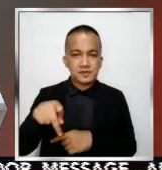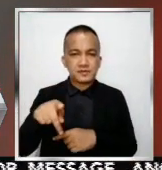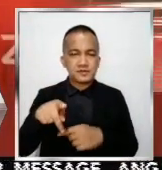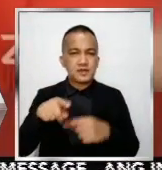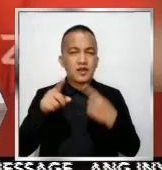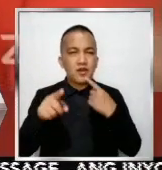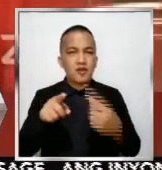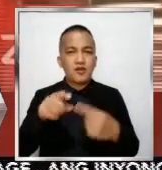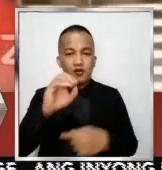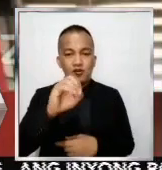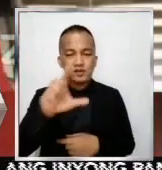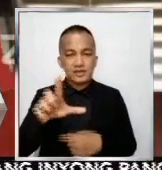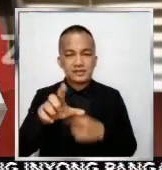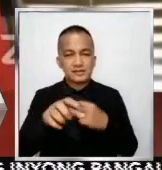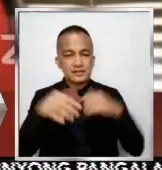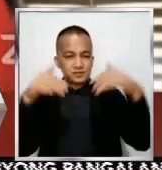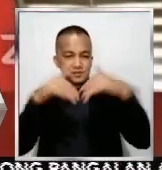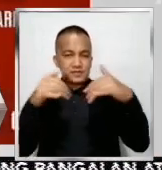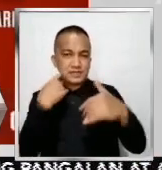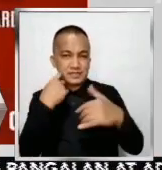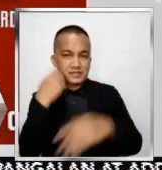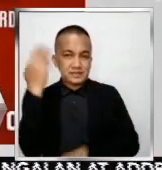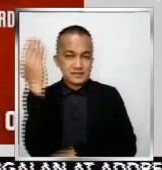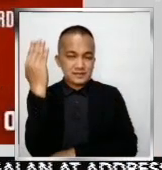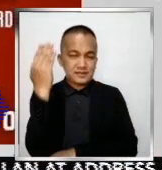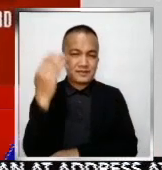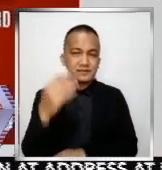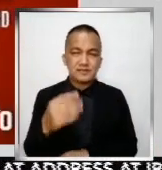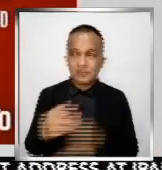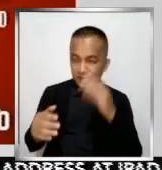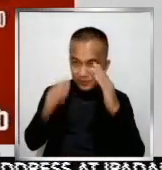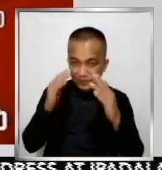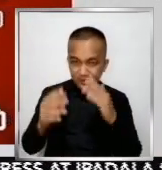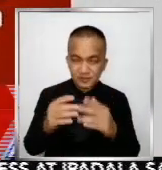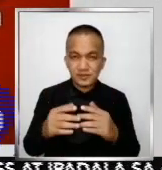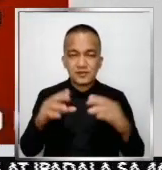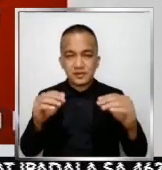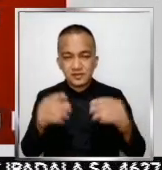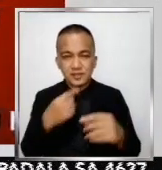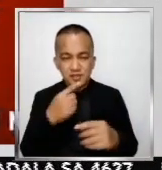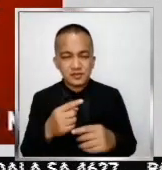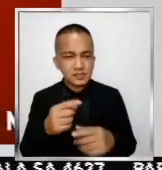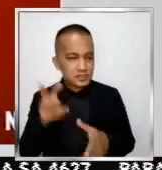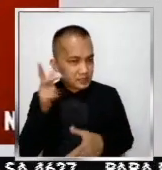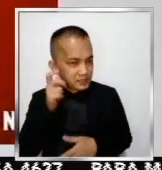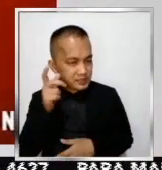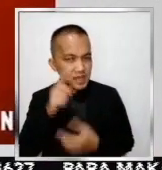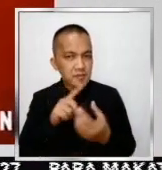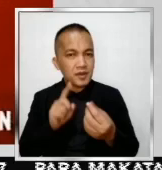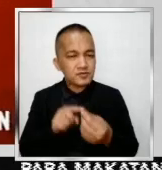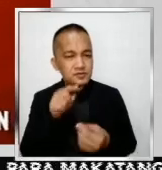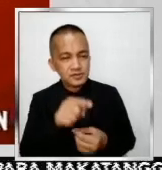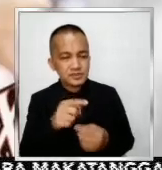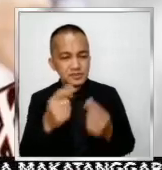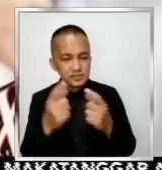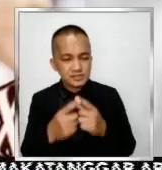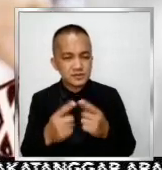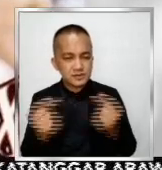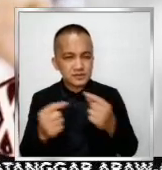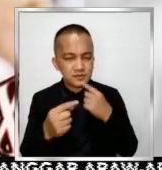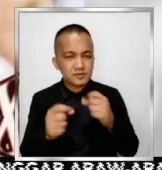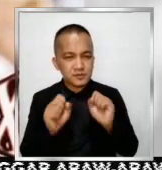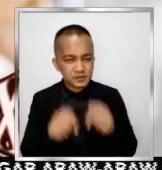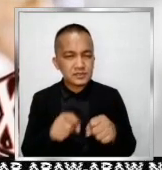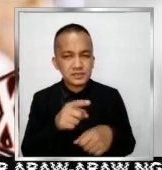kanina. Konnichiwa, Thirdy desu. I have been hearing about the Japanese Basketball League years